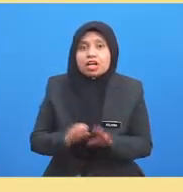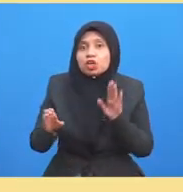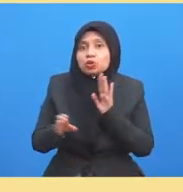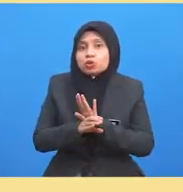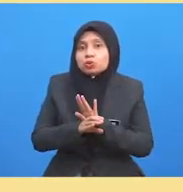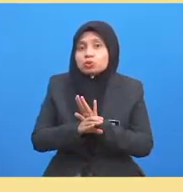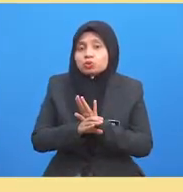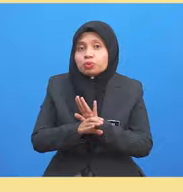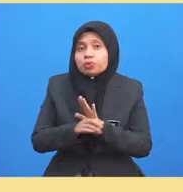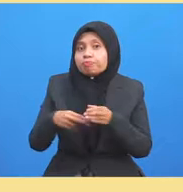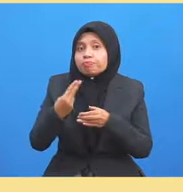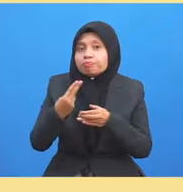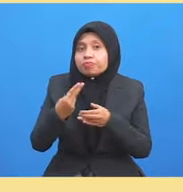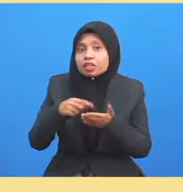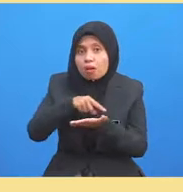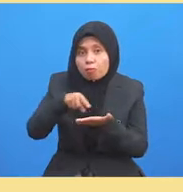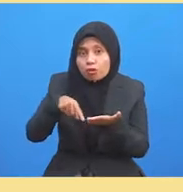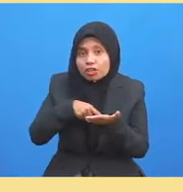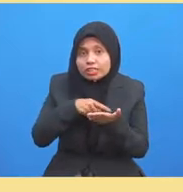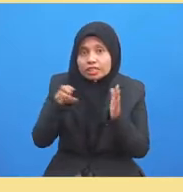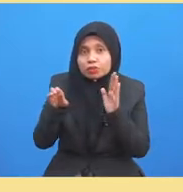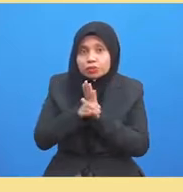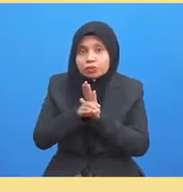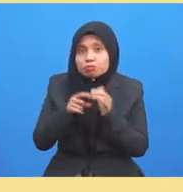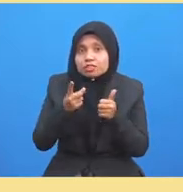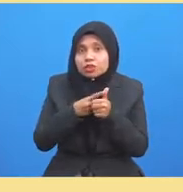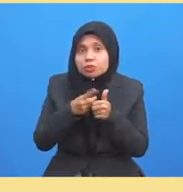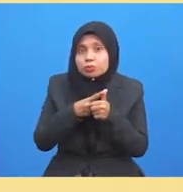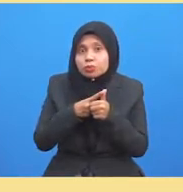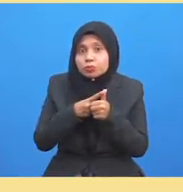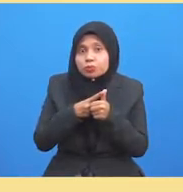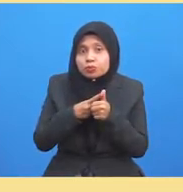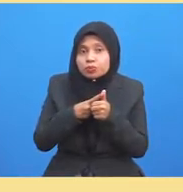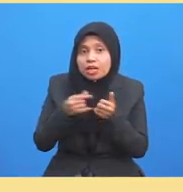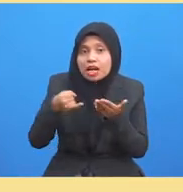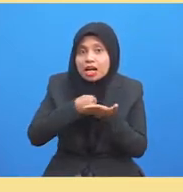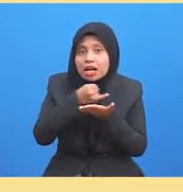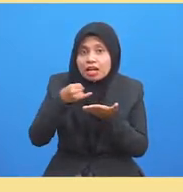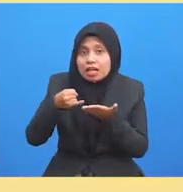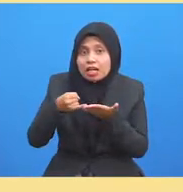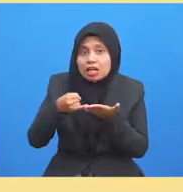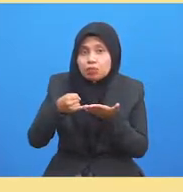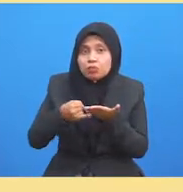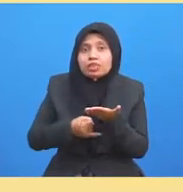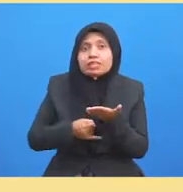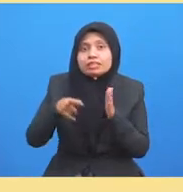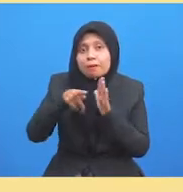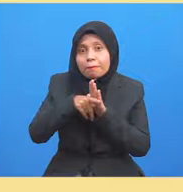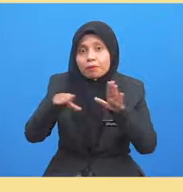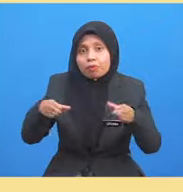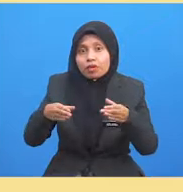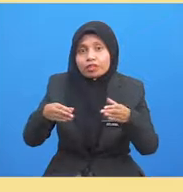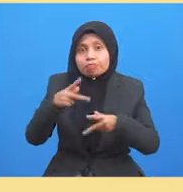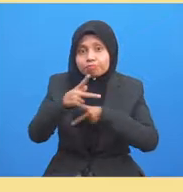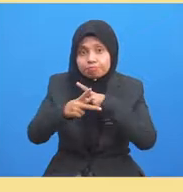Contoh penghasilan model olokan. Langkah pertama, lakarkan lukisan pembinaan projek model